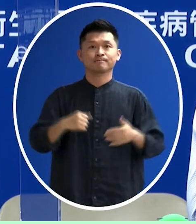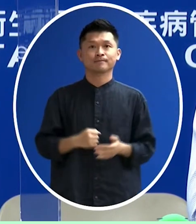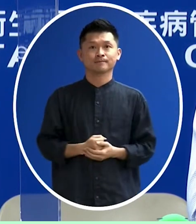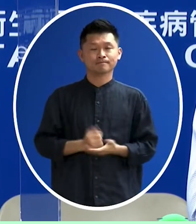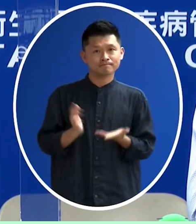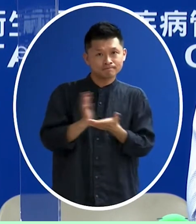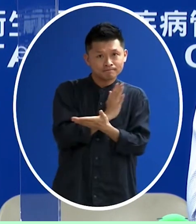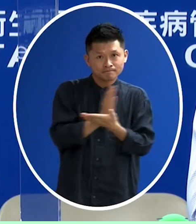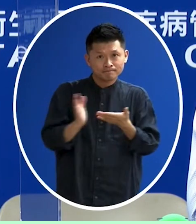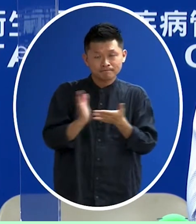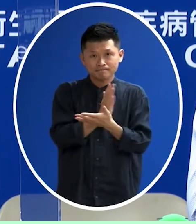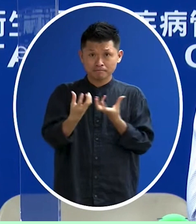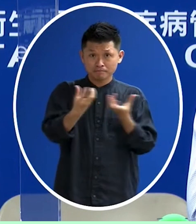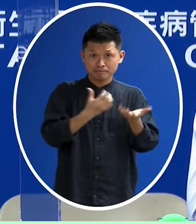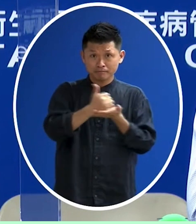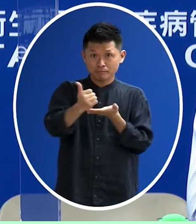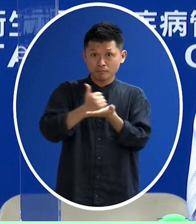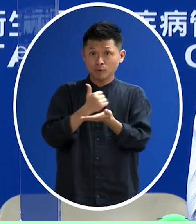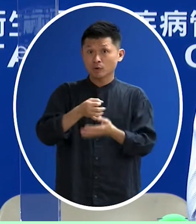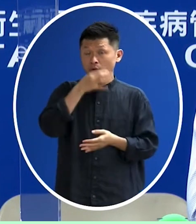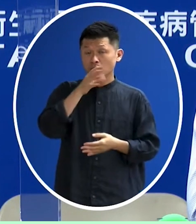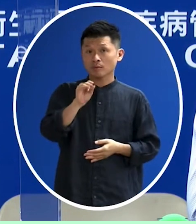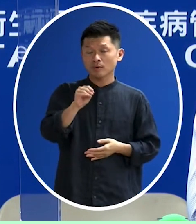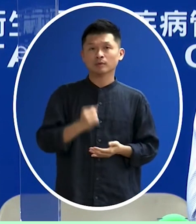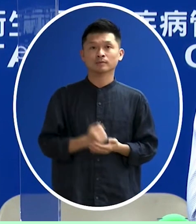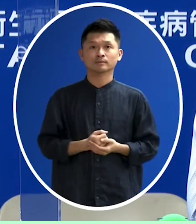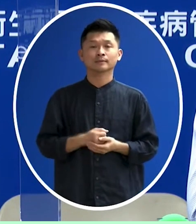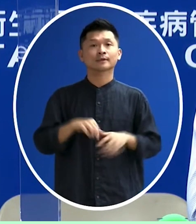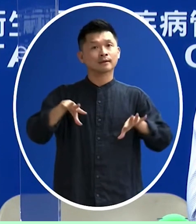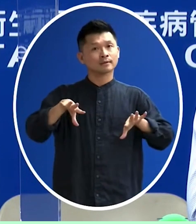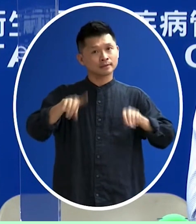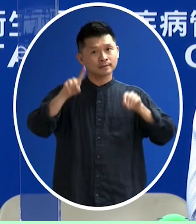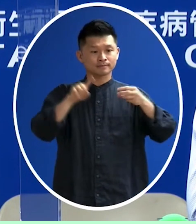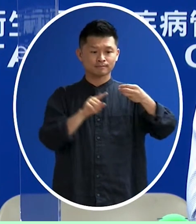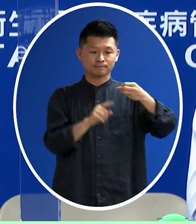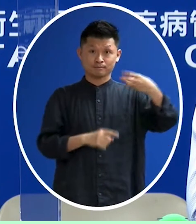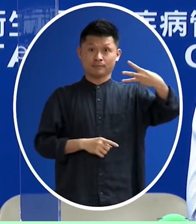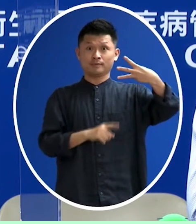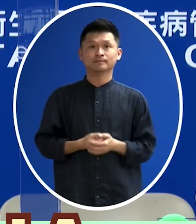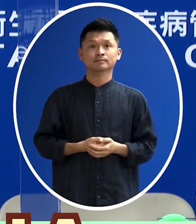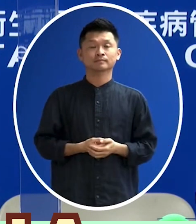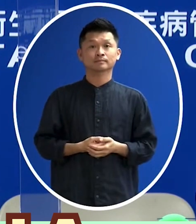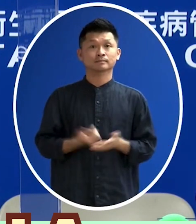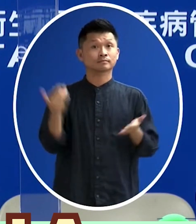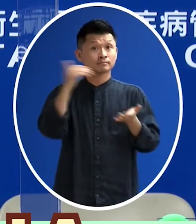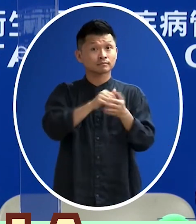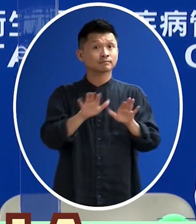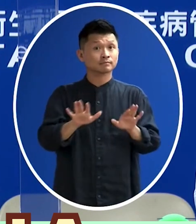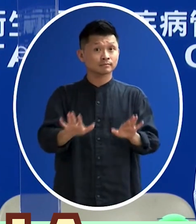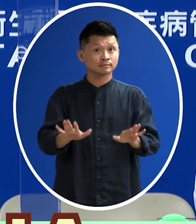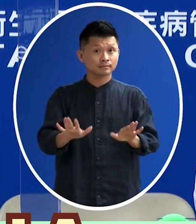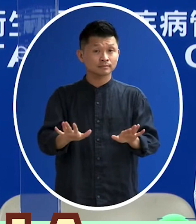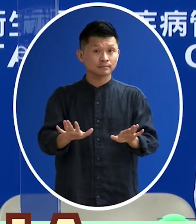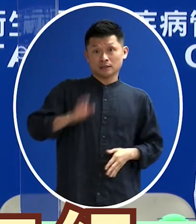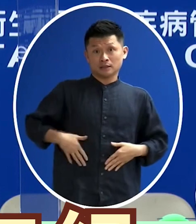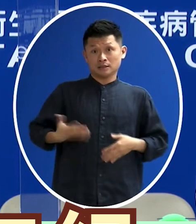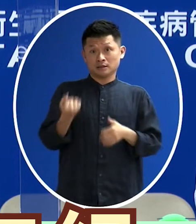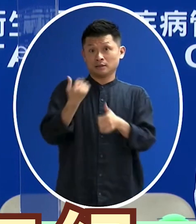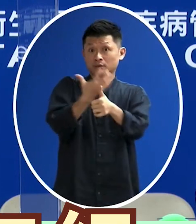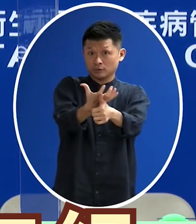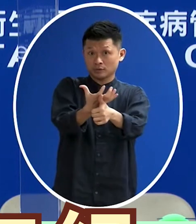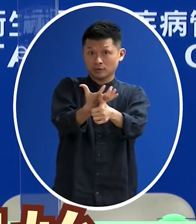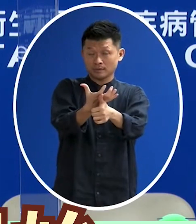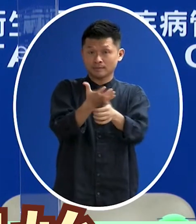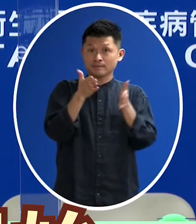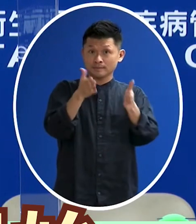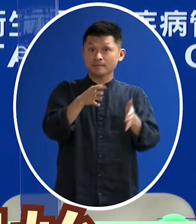们要看整体的供应量。不过我们先开放给大家做意愿登记。目前它的 EUA 可以使